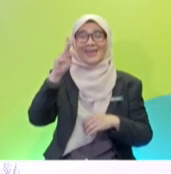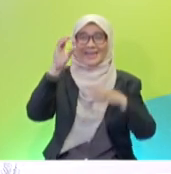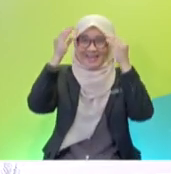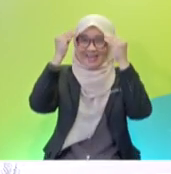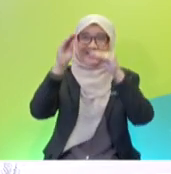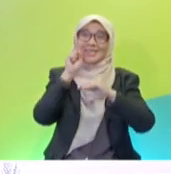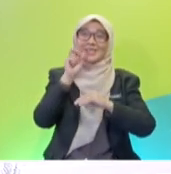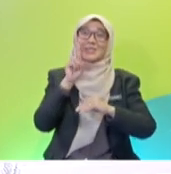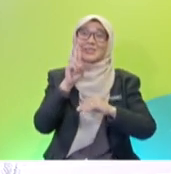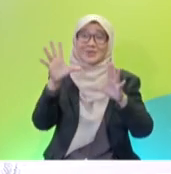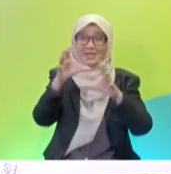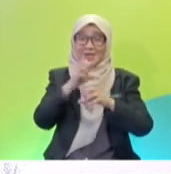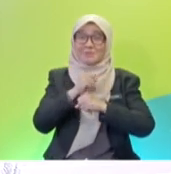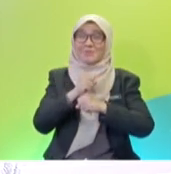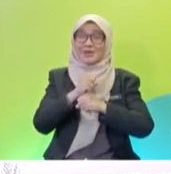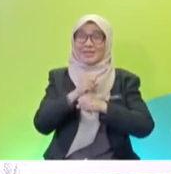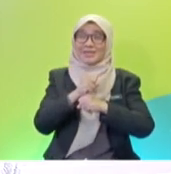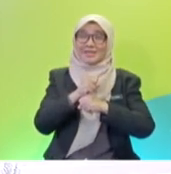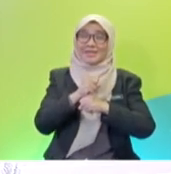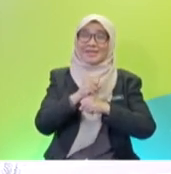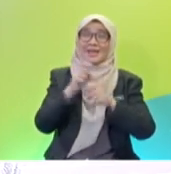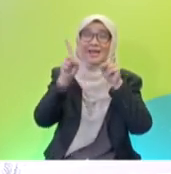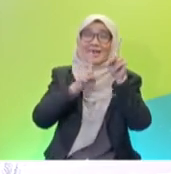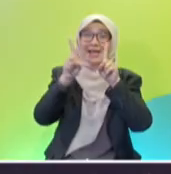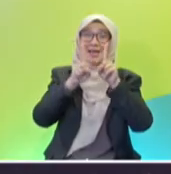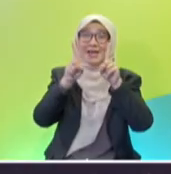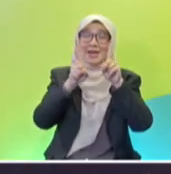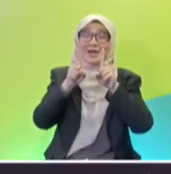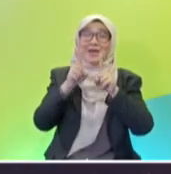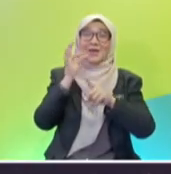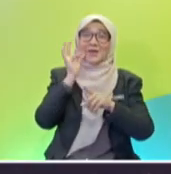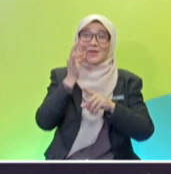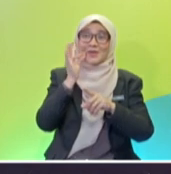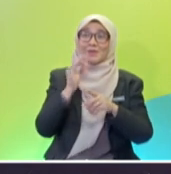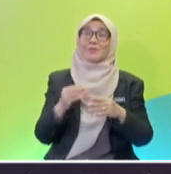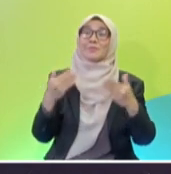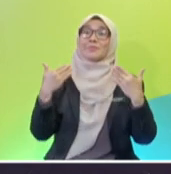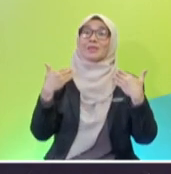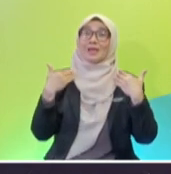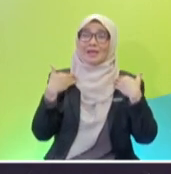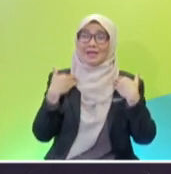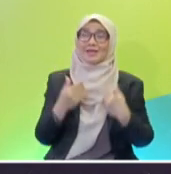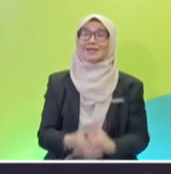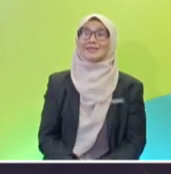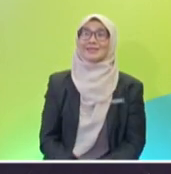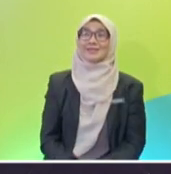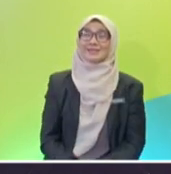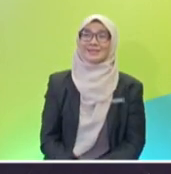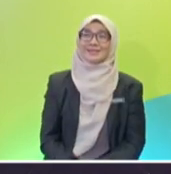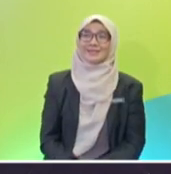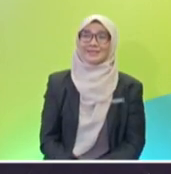Okey. Dapat belimbing ya. Satu lagi. Untuk pengetahuan murid-murid di rumah juga sebenarnya ada dua lubang juga di atas ni supaya kita boleh tengok.